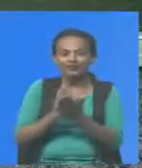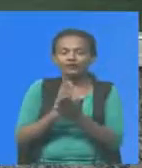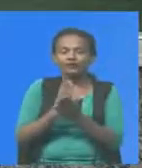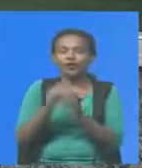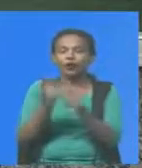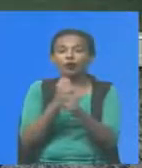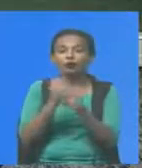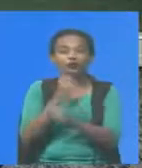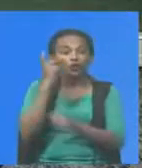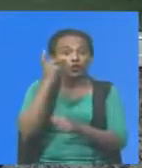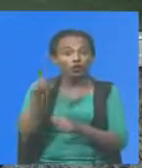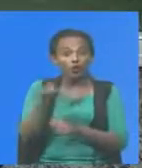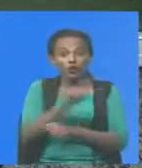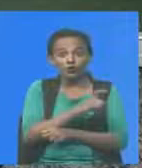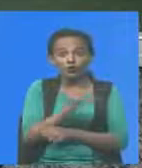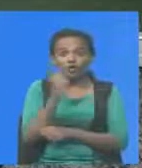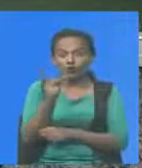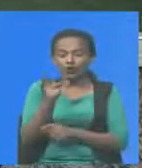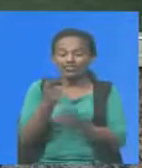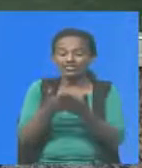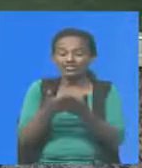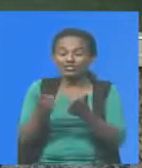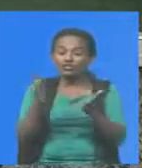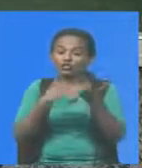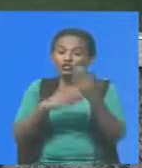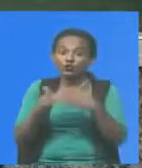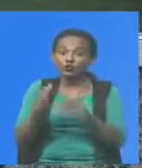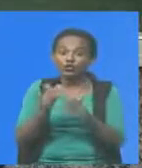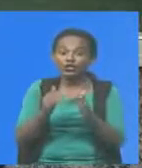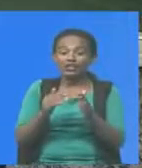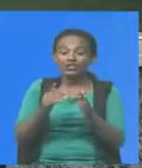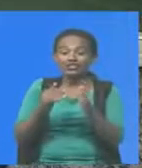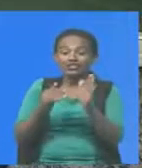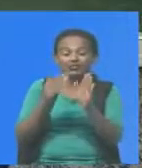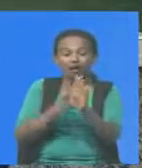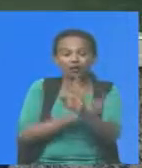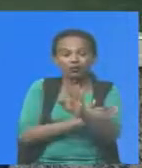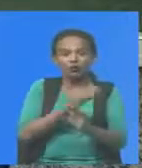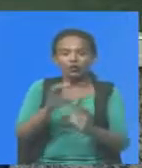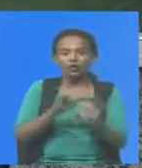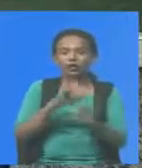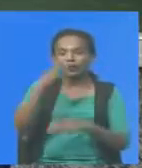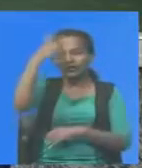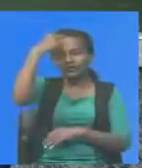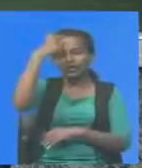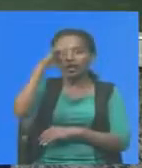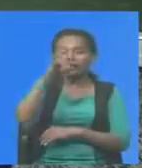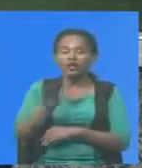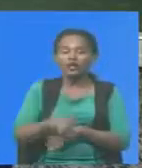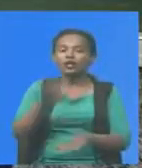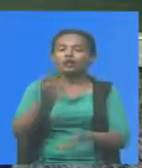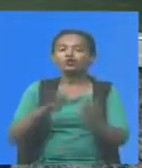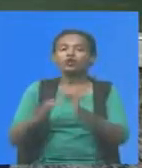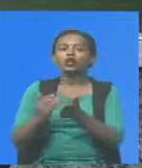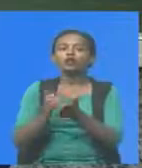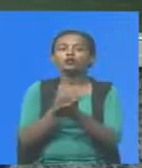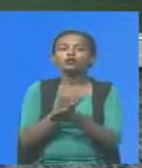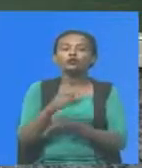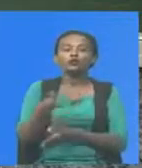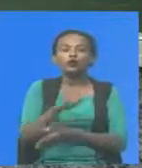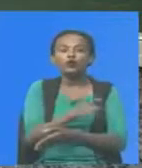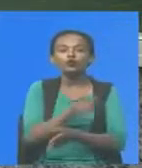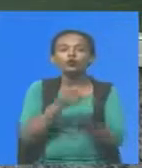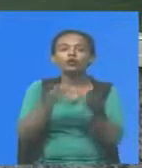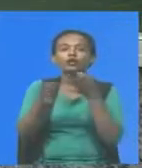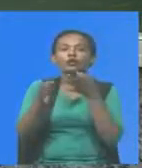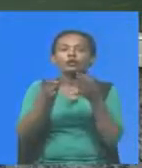ተስተውሏል። እነዚህ ክፍተቶች እንዲታረሙ ለማድረግ መንግስት አስፈላጊ እርምጃ የሚወስድ መሆኑን